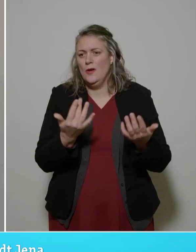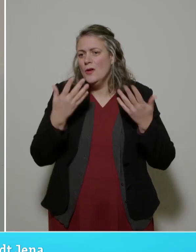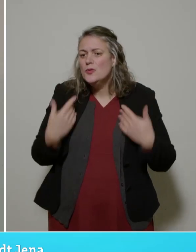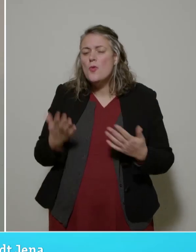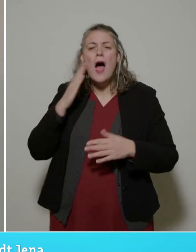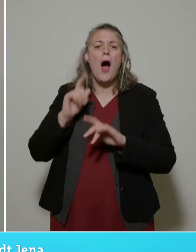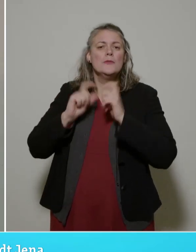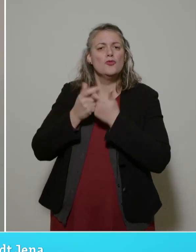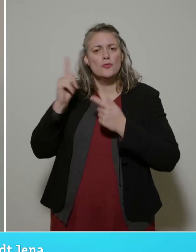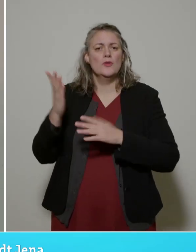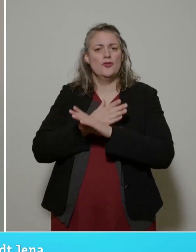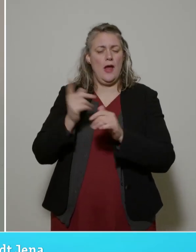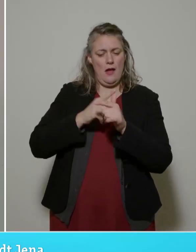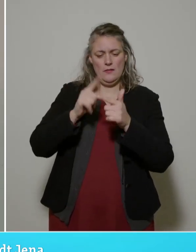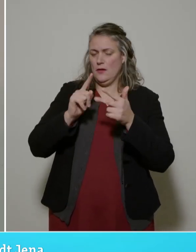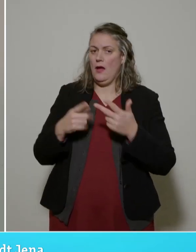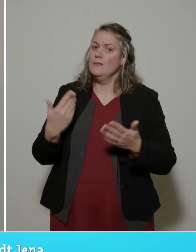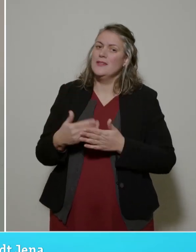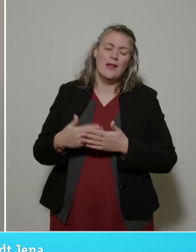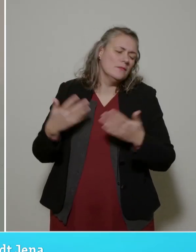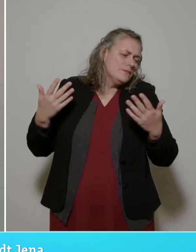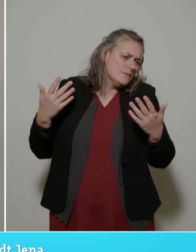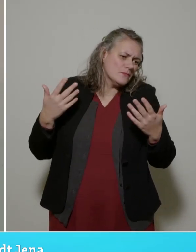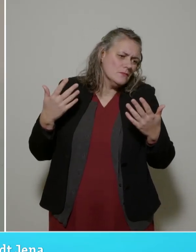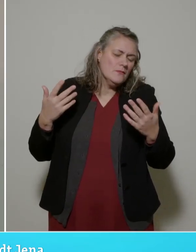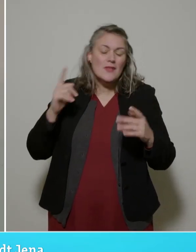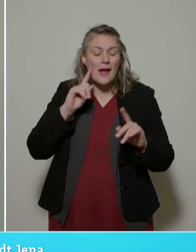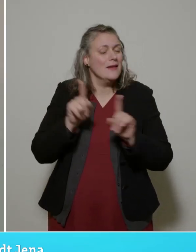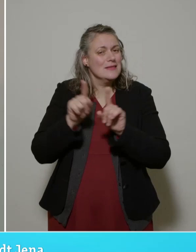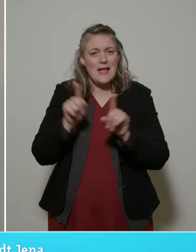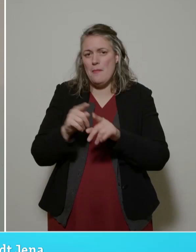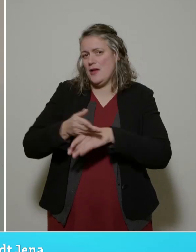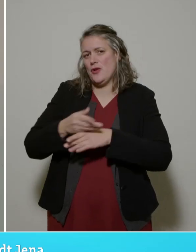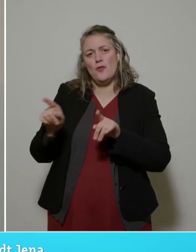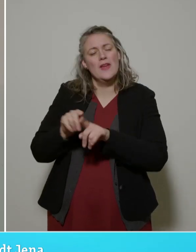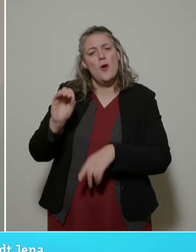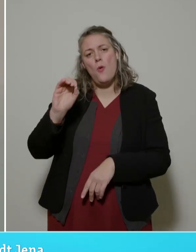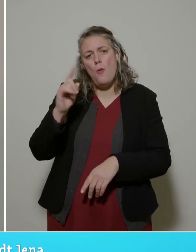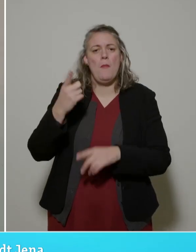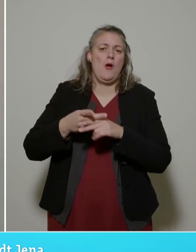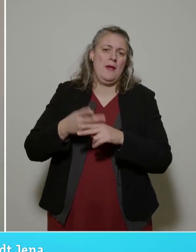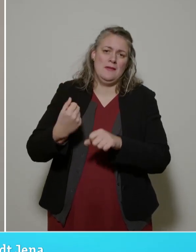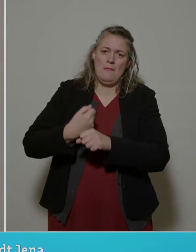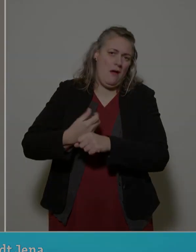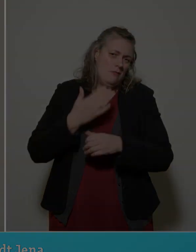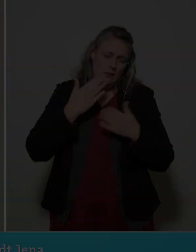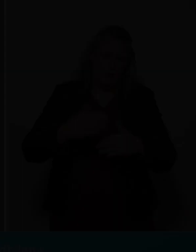diese Abwägung treffen müssen und ich bin mir ganz sicher, hätten die gleiche Entscheidung wie der Oberbürgermeister getroffen. Dankeschön.